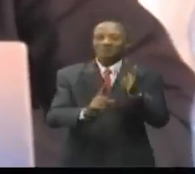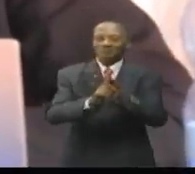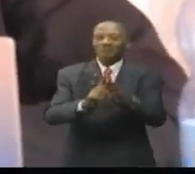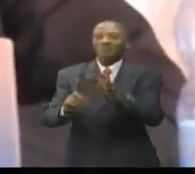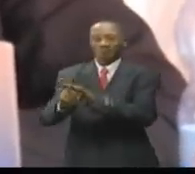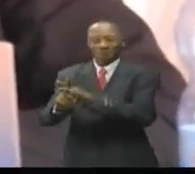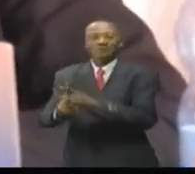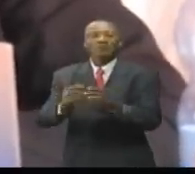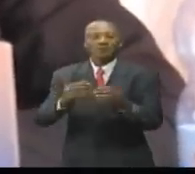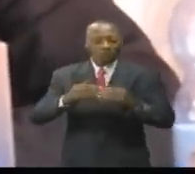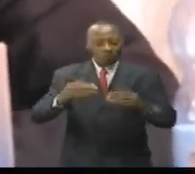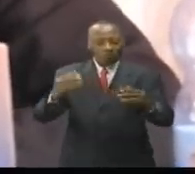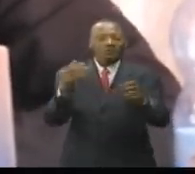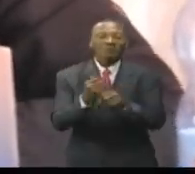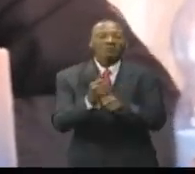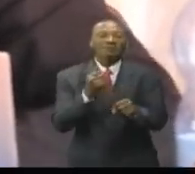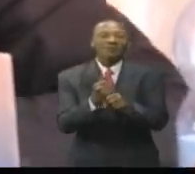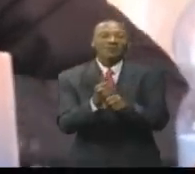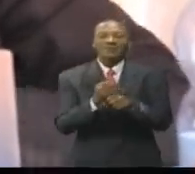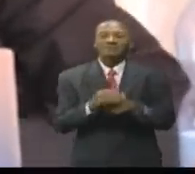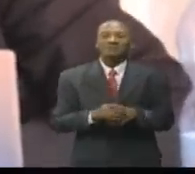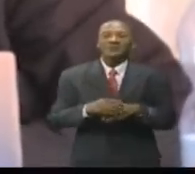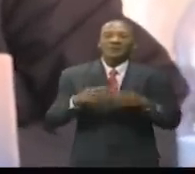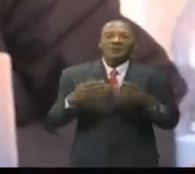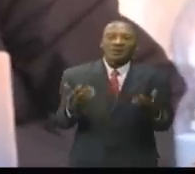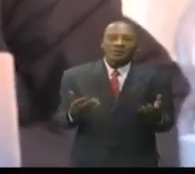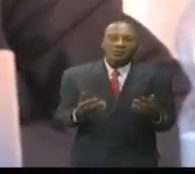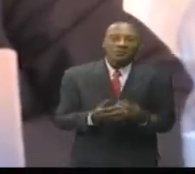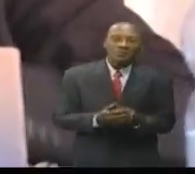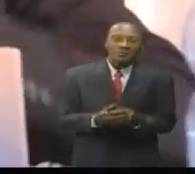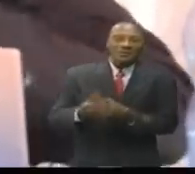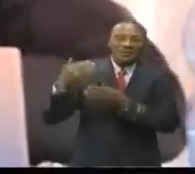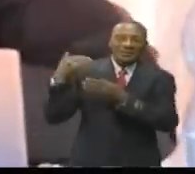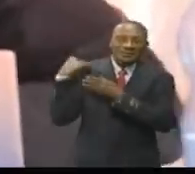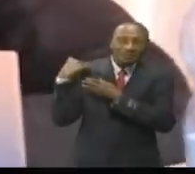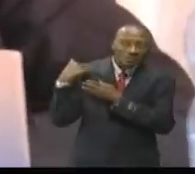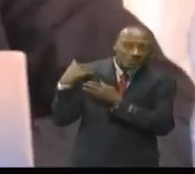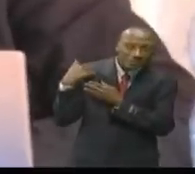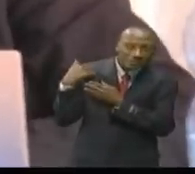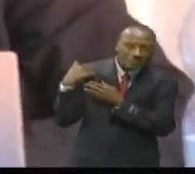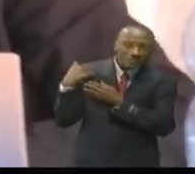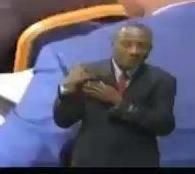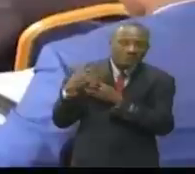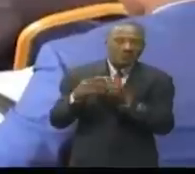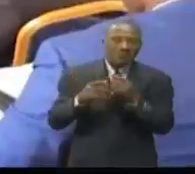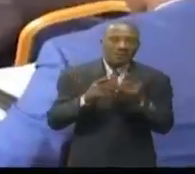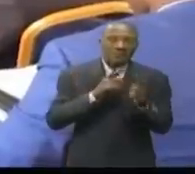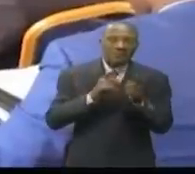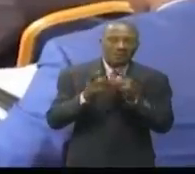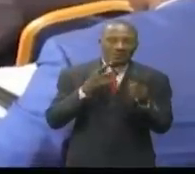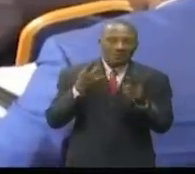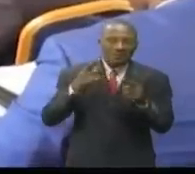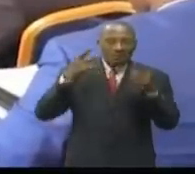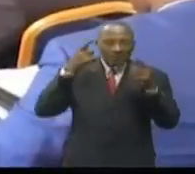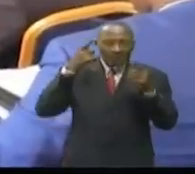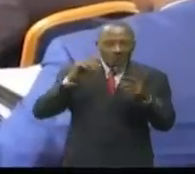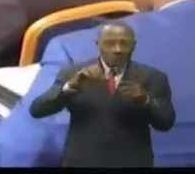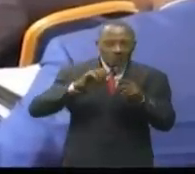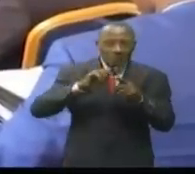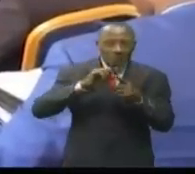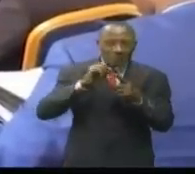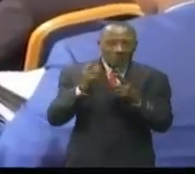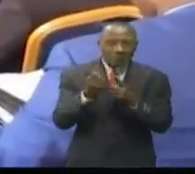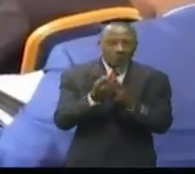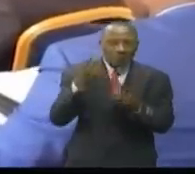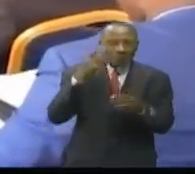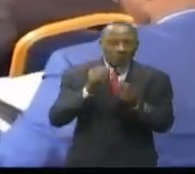Valma Samba, qui a évoqué l'article sur le retour de l'expérience de l'accompagnement des jeunes entrepreneurs et des